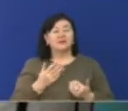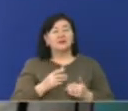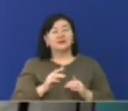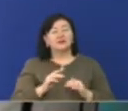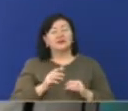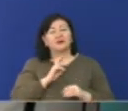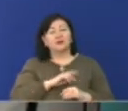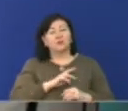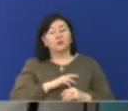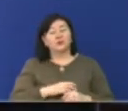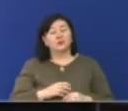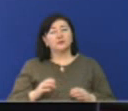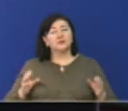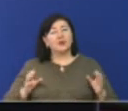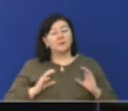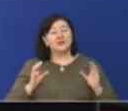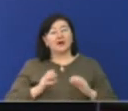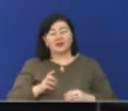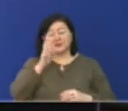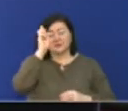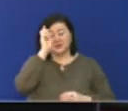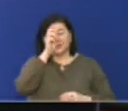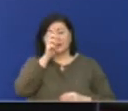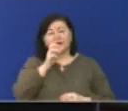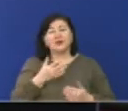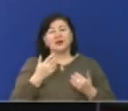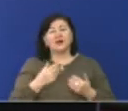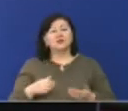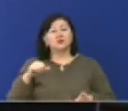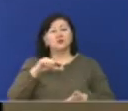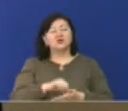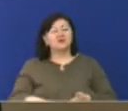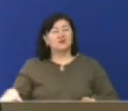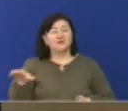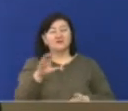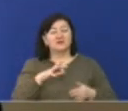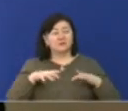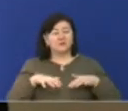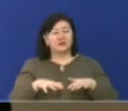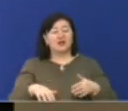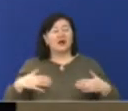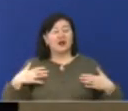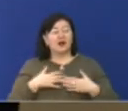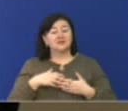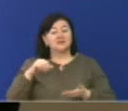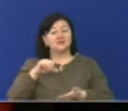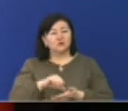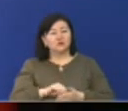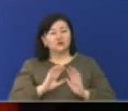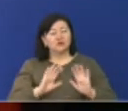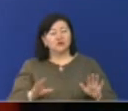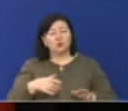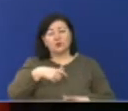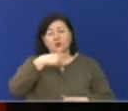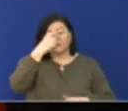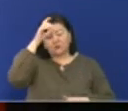на благо страны, принимают активное участие во всех мероприятиях. Постоянно совершенствуя свою работу, активно участвуют не только в культурной деятельности, но и во